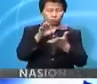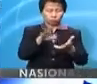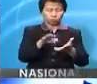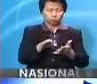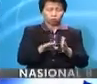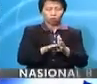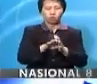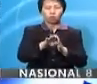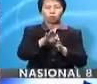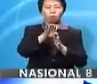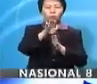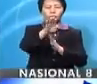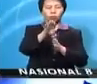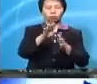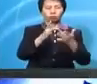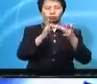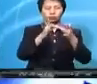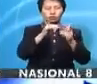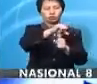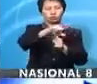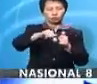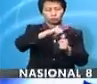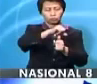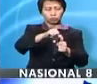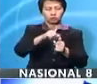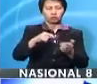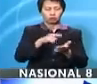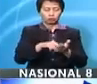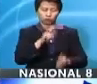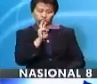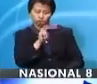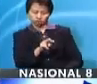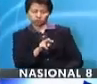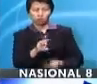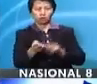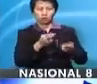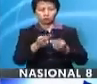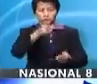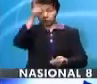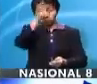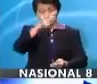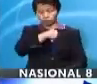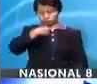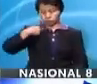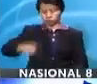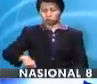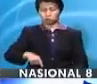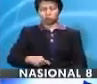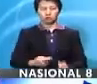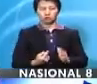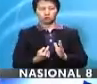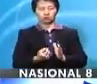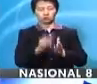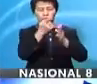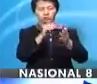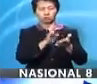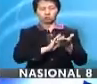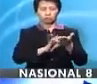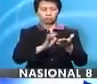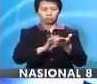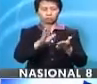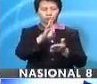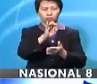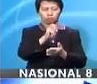kepada pertumbuhan penggunaan media sosial. Ini dilihat dalam usaha kerajaan China menonjolkan aplikasi seperti